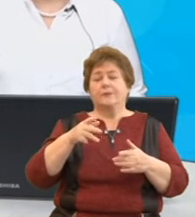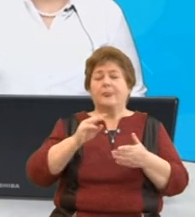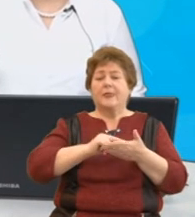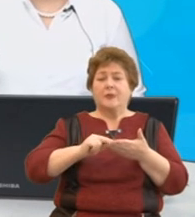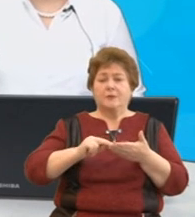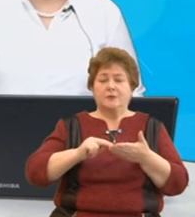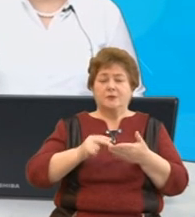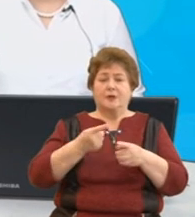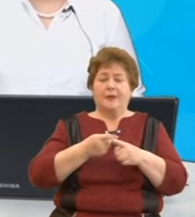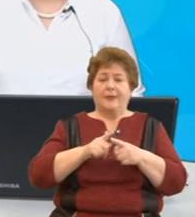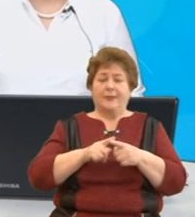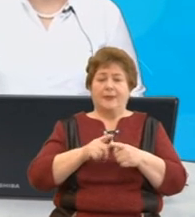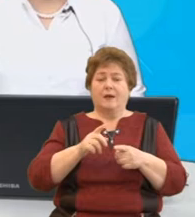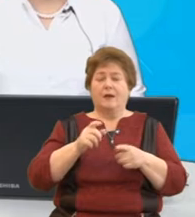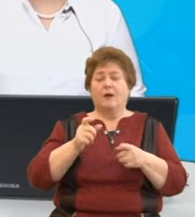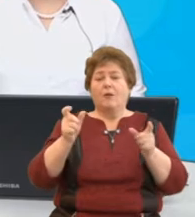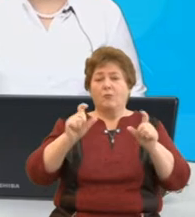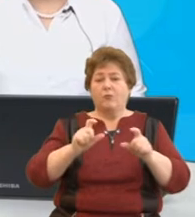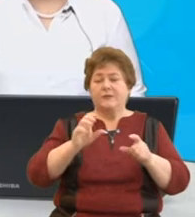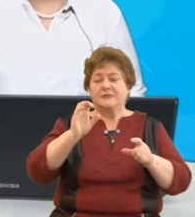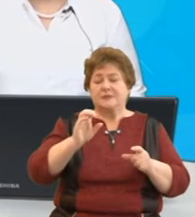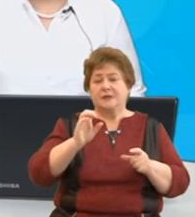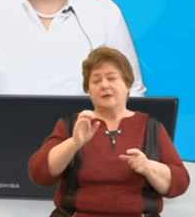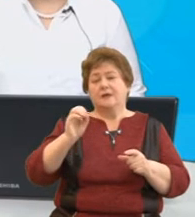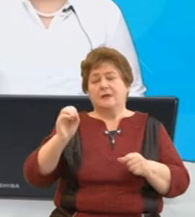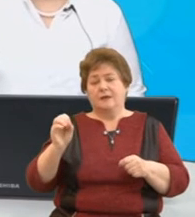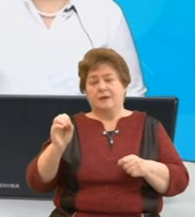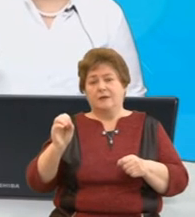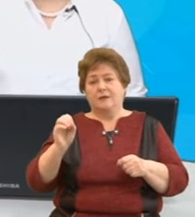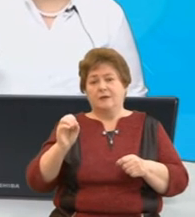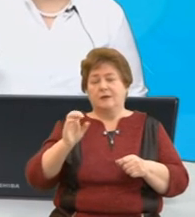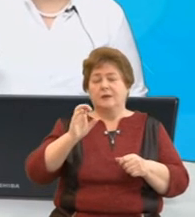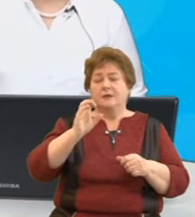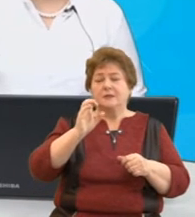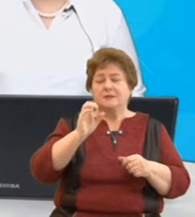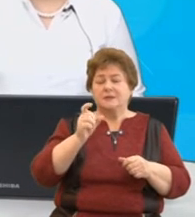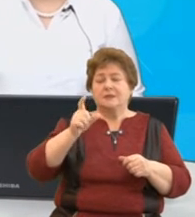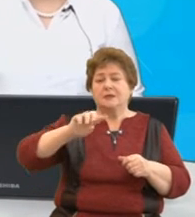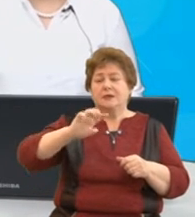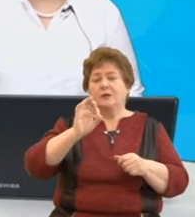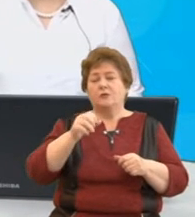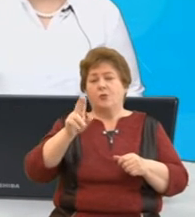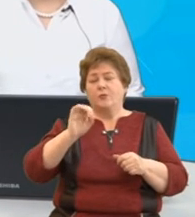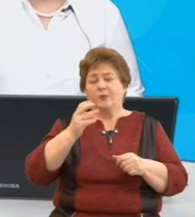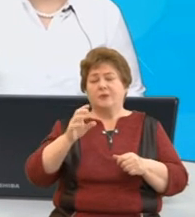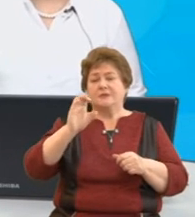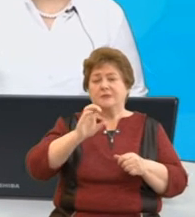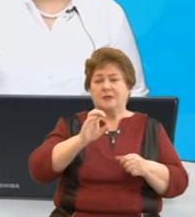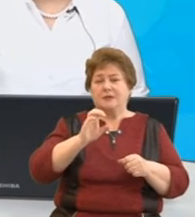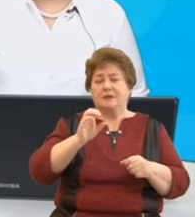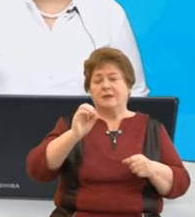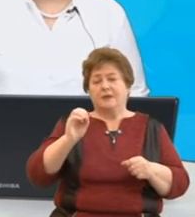это буквы с е слове съедобный буквы с